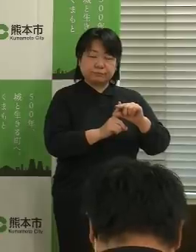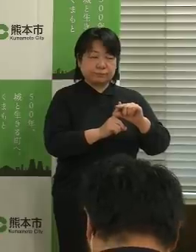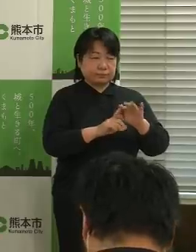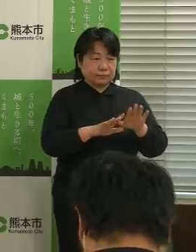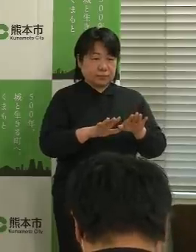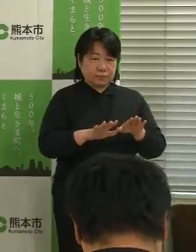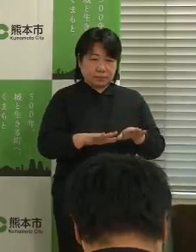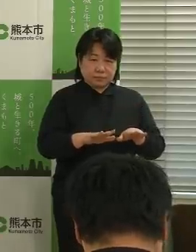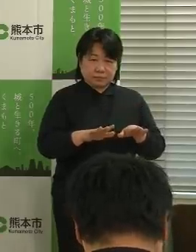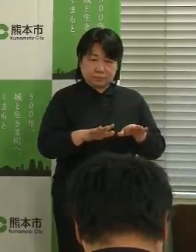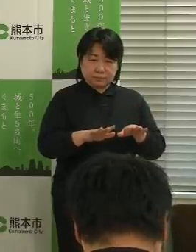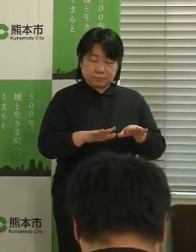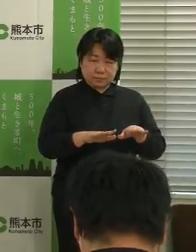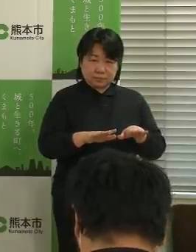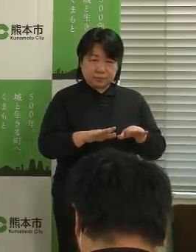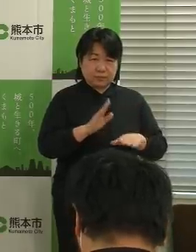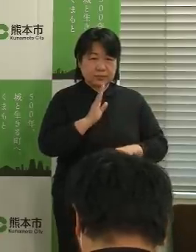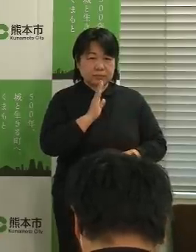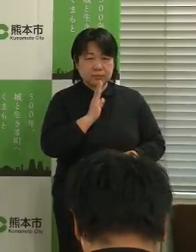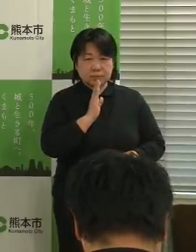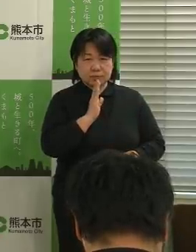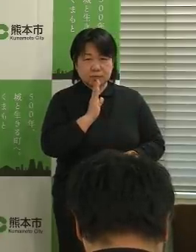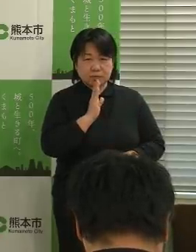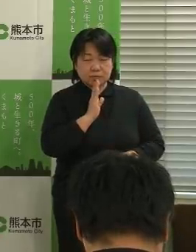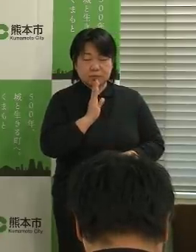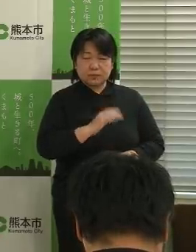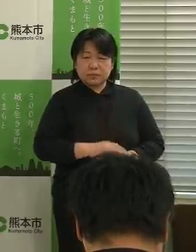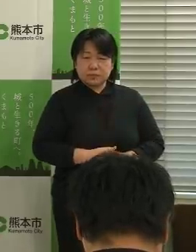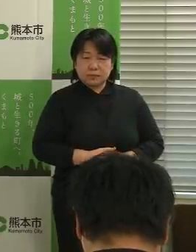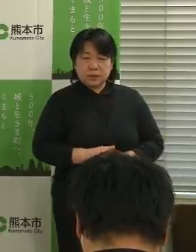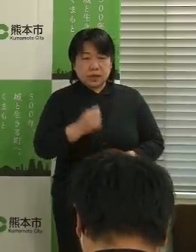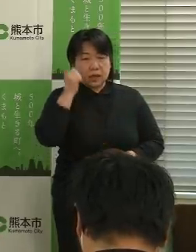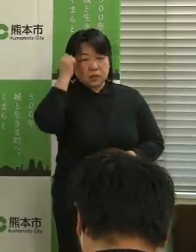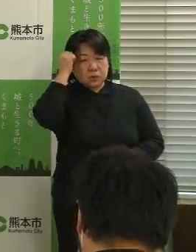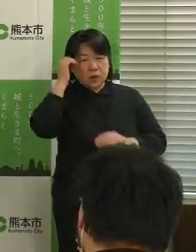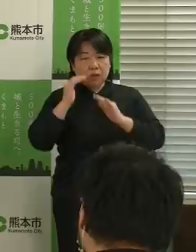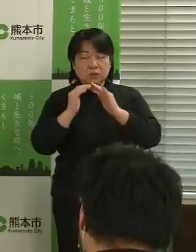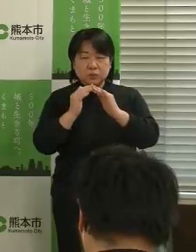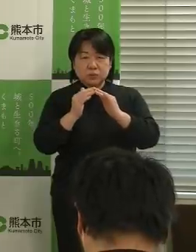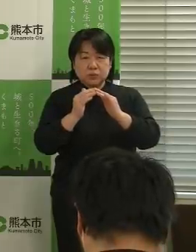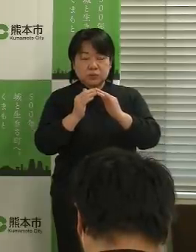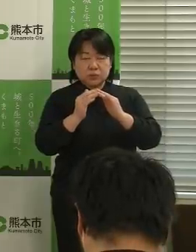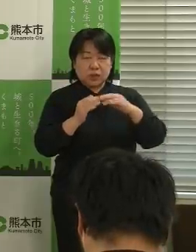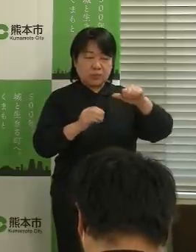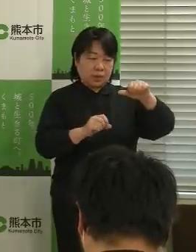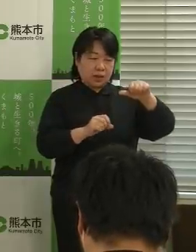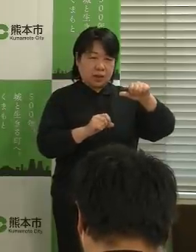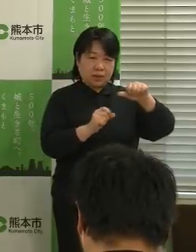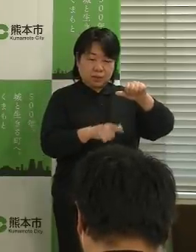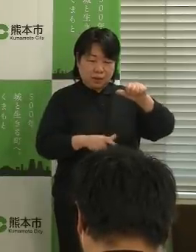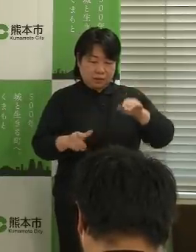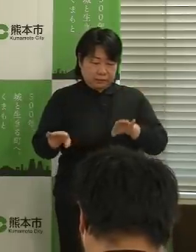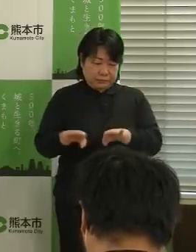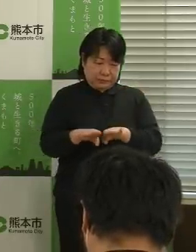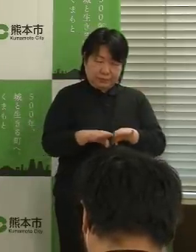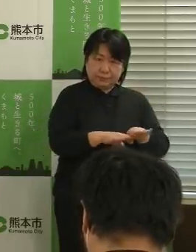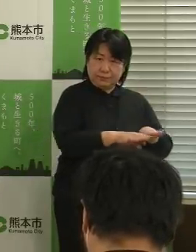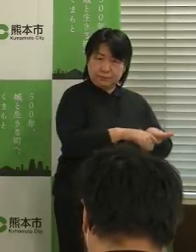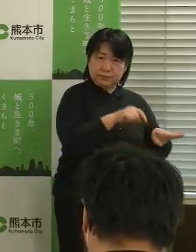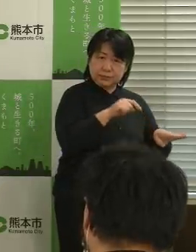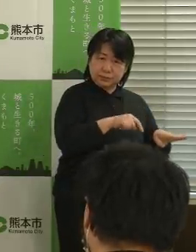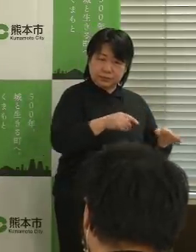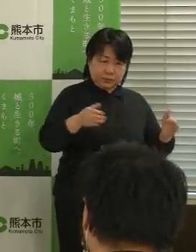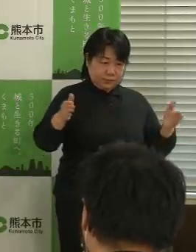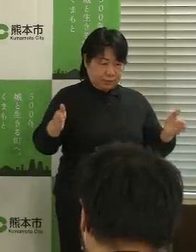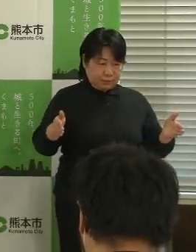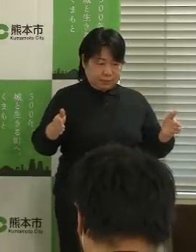実際のところですね、宿泊ゴールデンウィーク期間中は非常に全体的